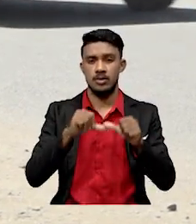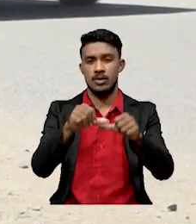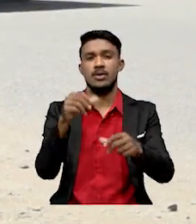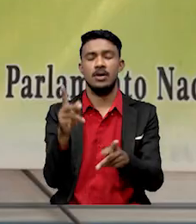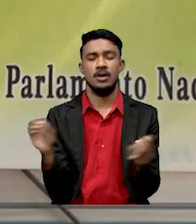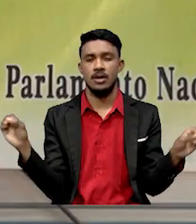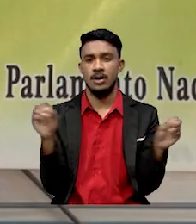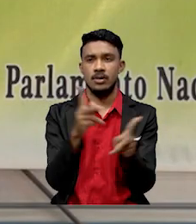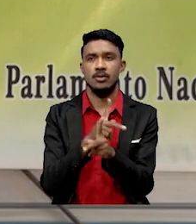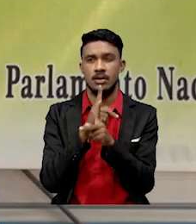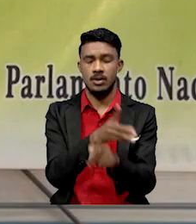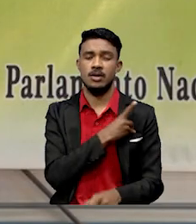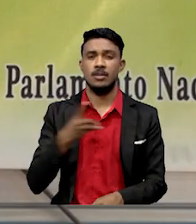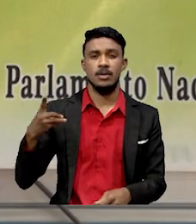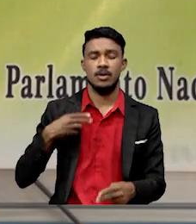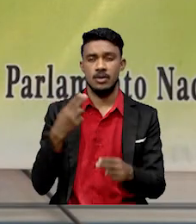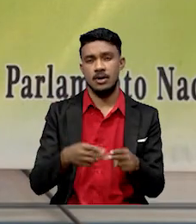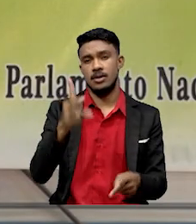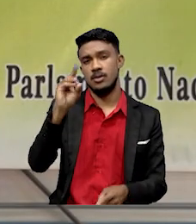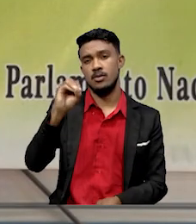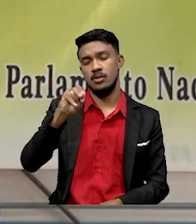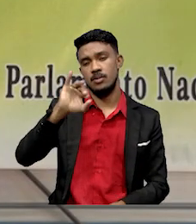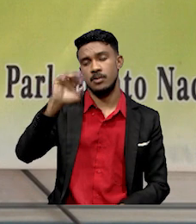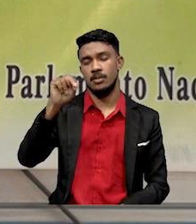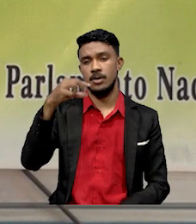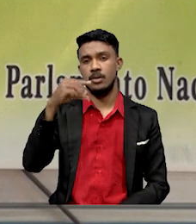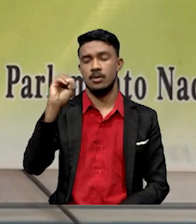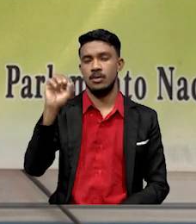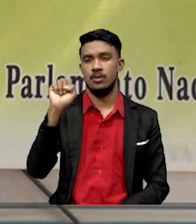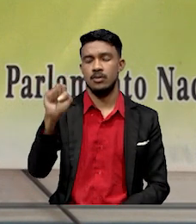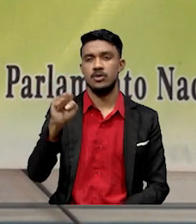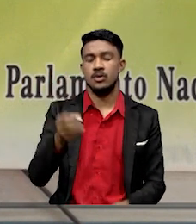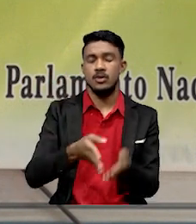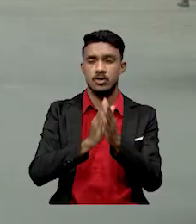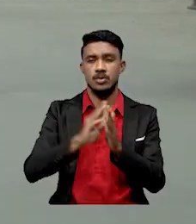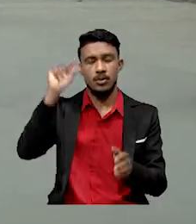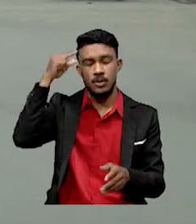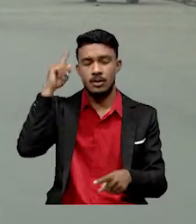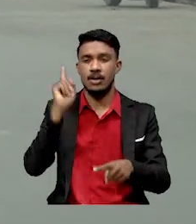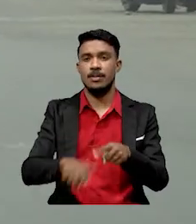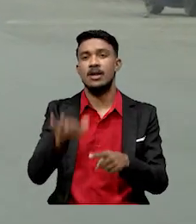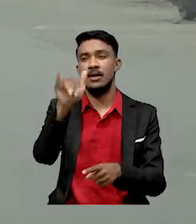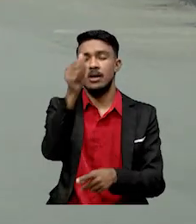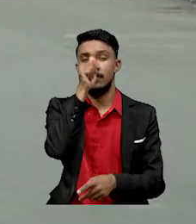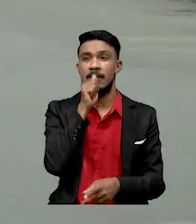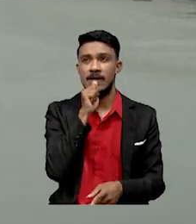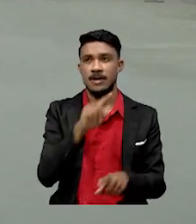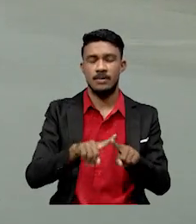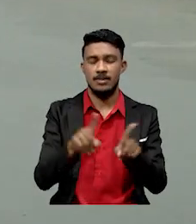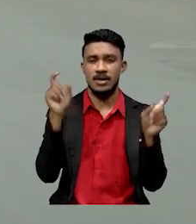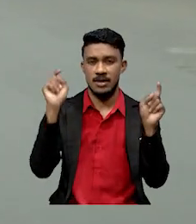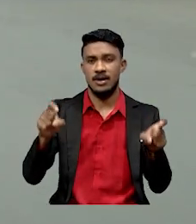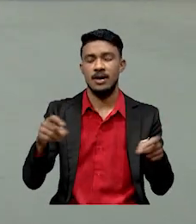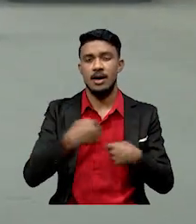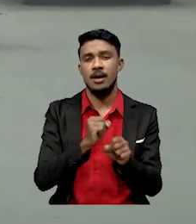Domingos de Carvalho, governo labele tur hakmatik det e fatin, no ate que det, mai be tem que esforço ona hamosu lei ordenamento território.